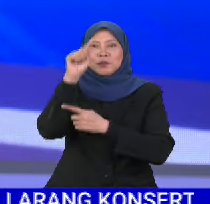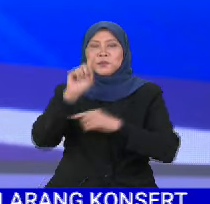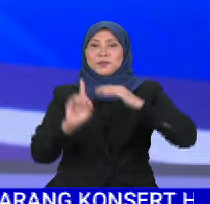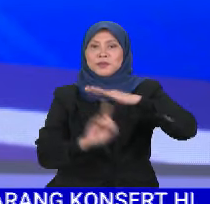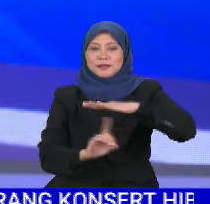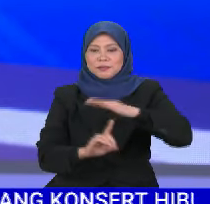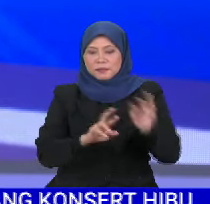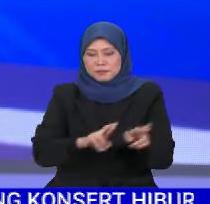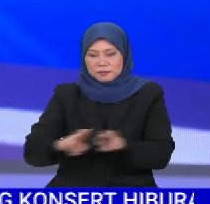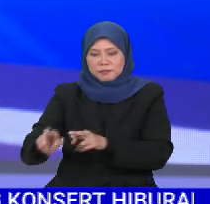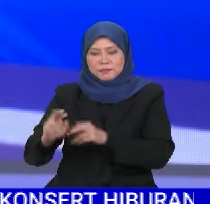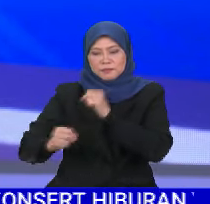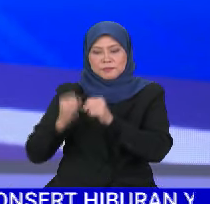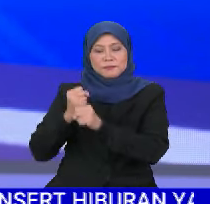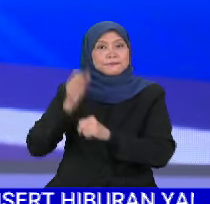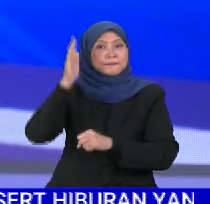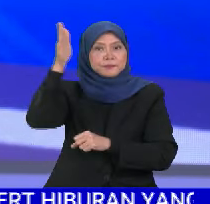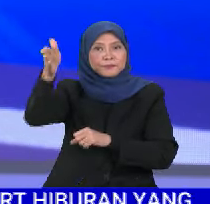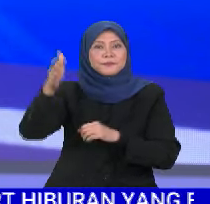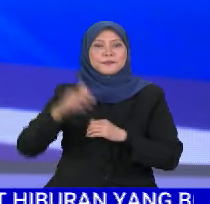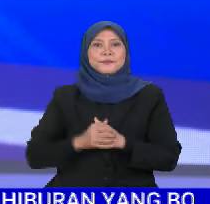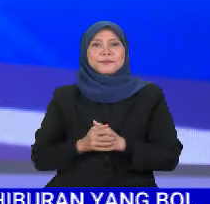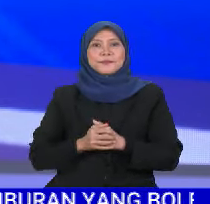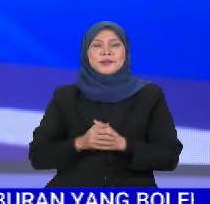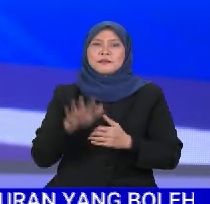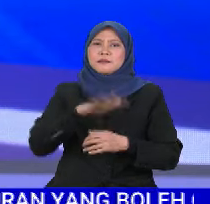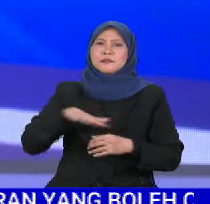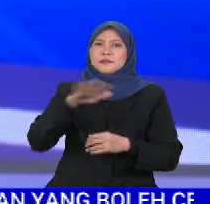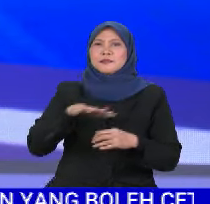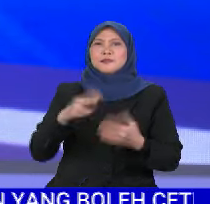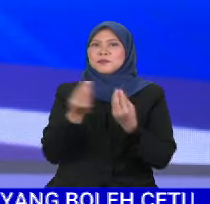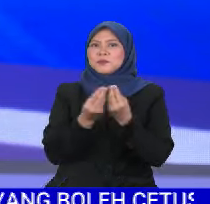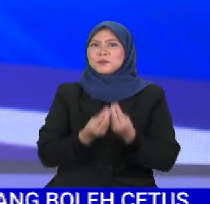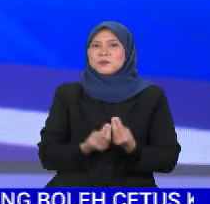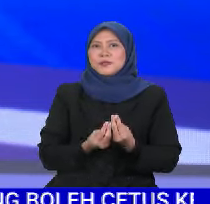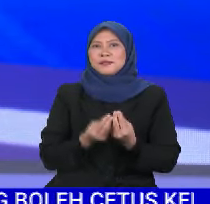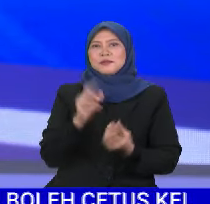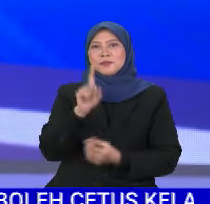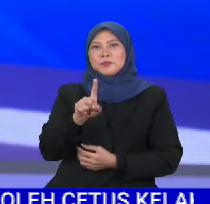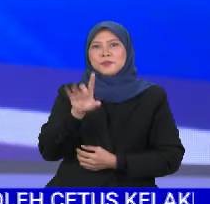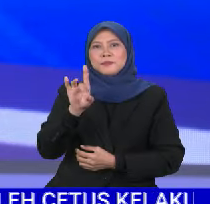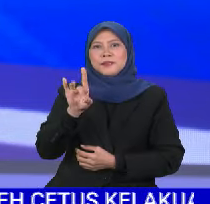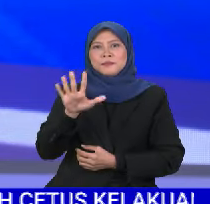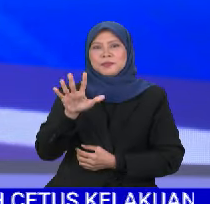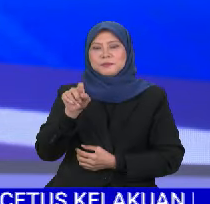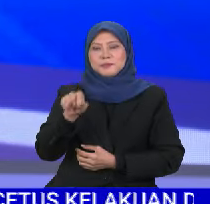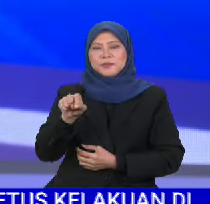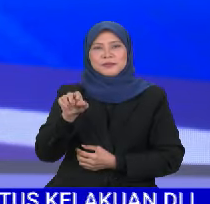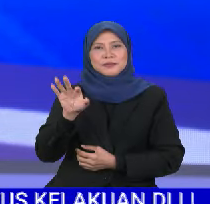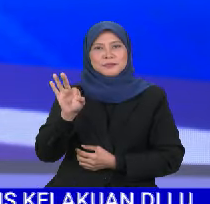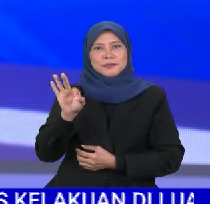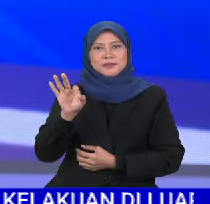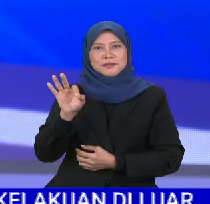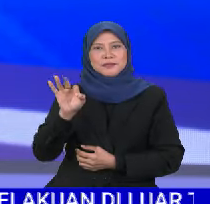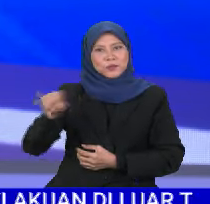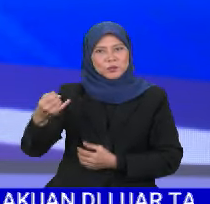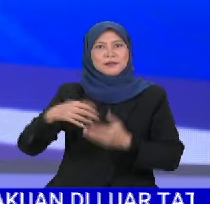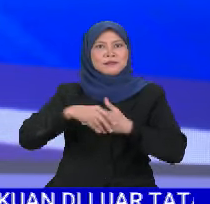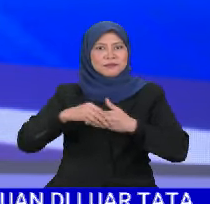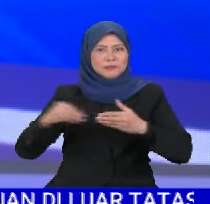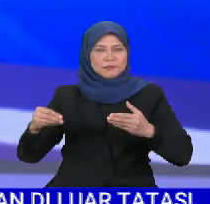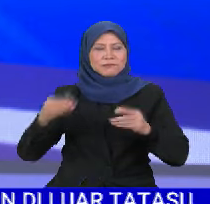yang dirancang pada tahun depan. Selain itu, anggaran hasil berjumlah RM185.95 juta ringgit